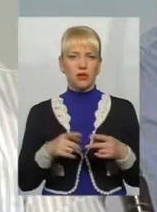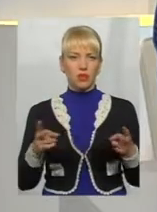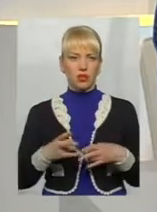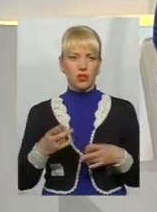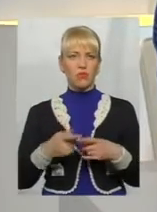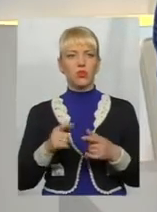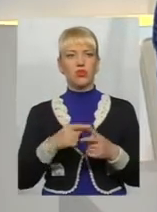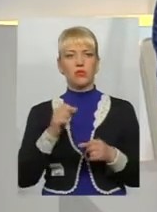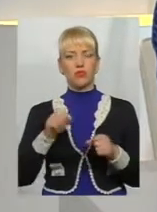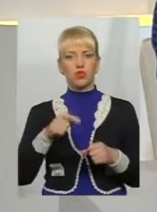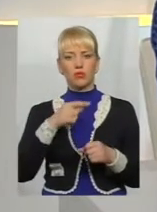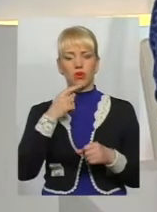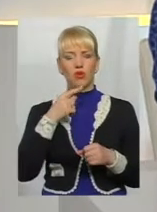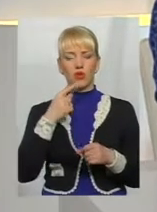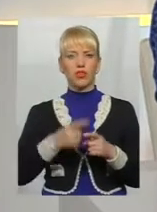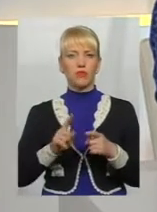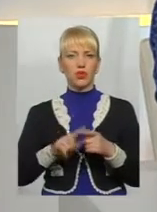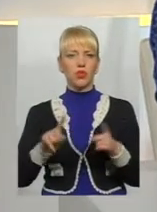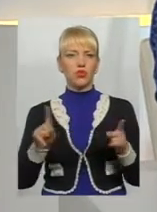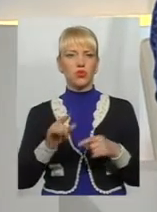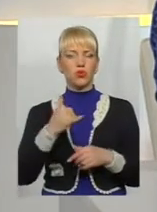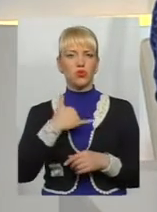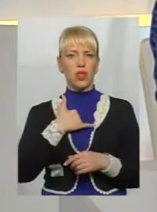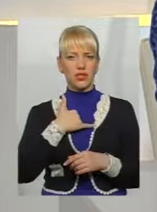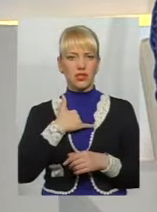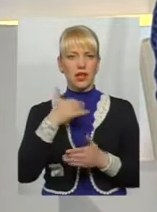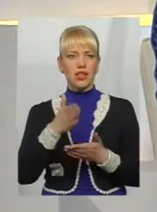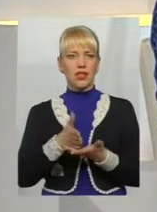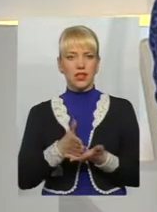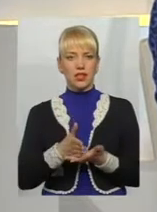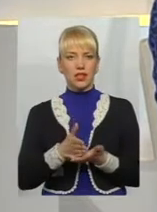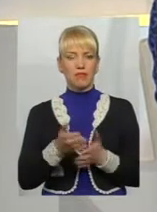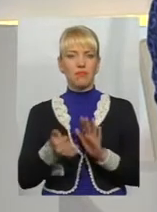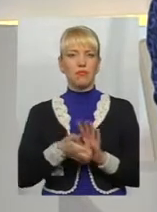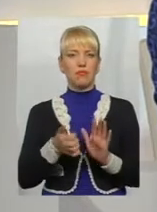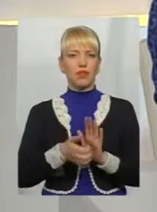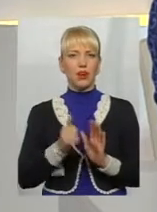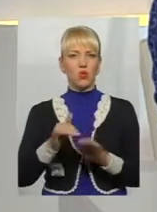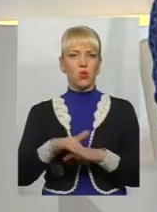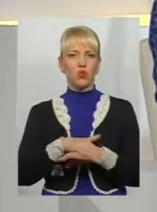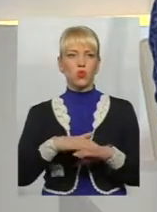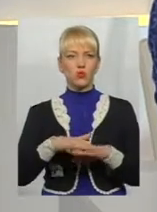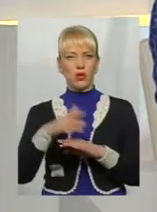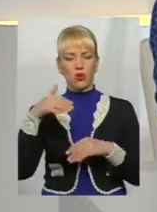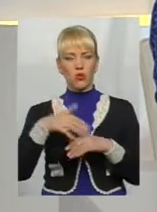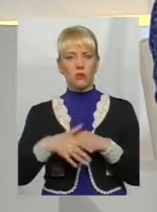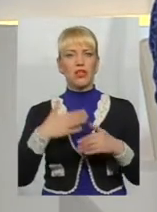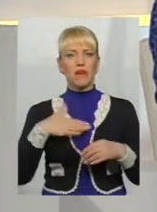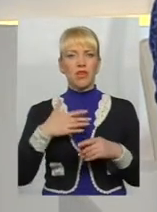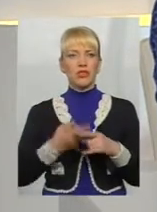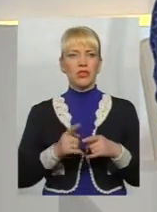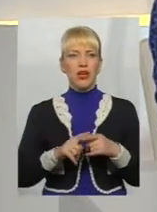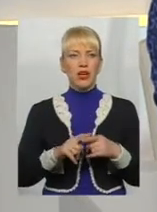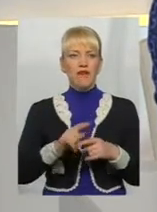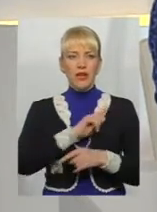Чи можемо ми говорити про те, що в нас, власне, є брак в суспільстві розуміння, навіщо потрібна